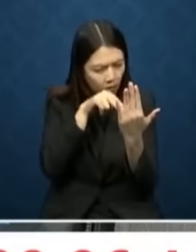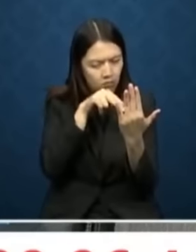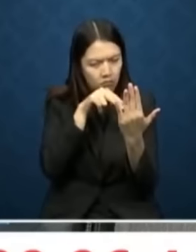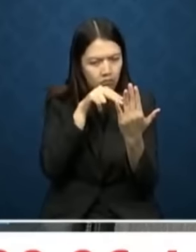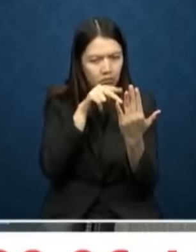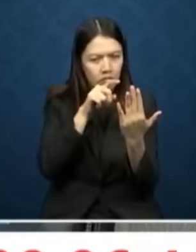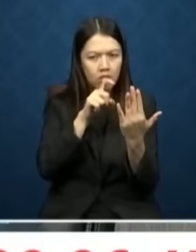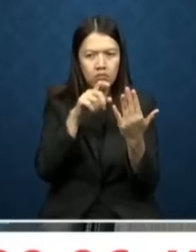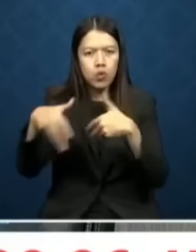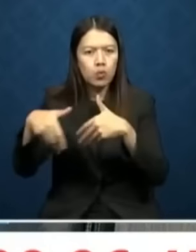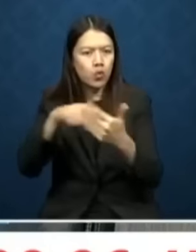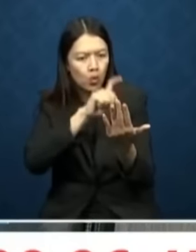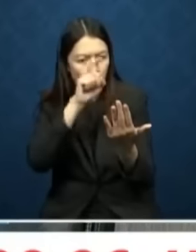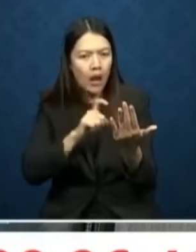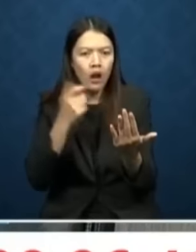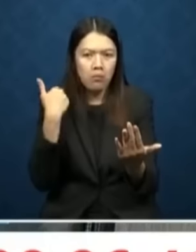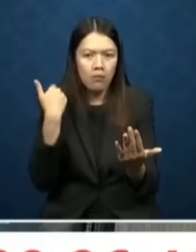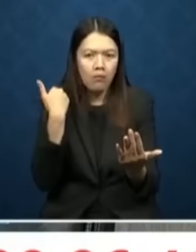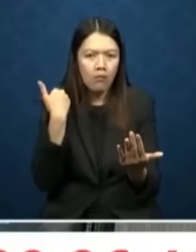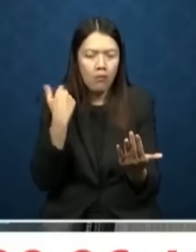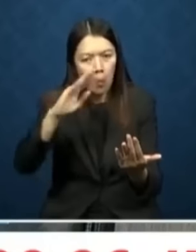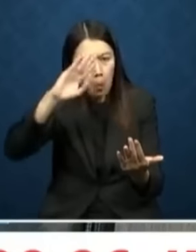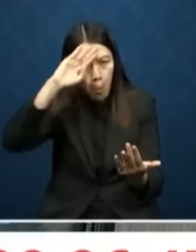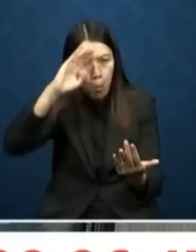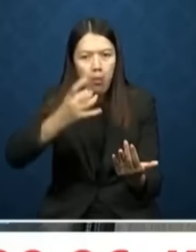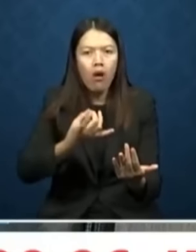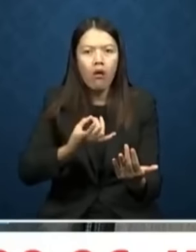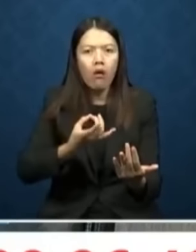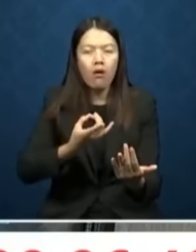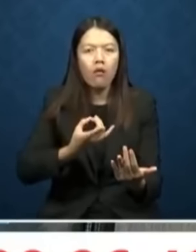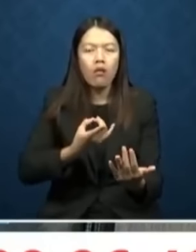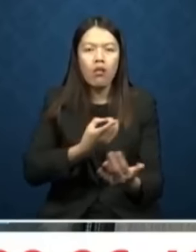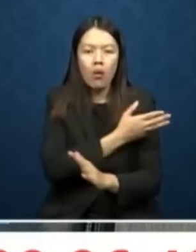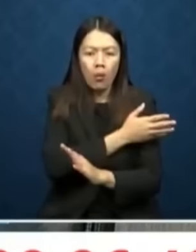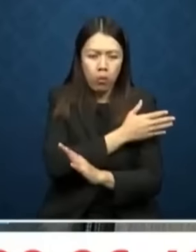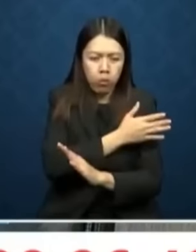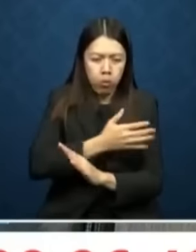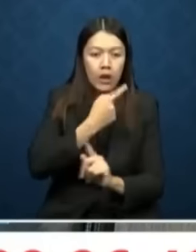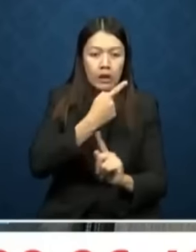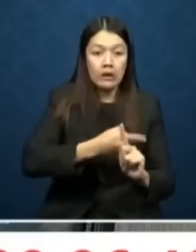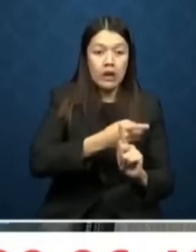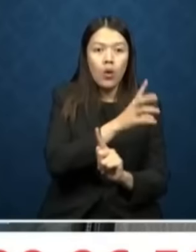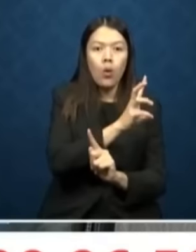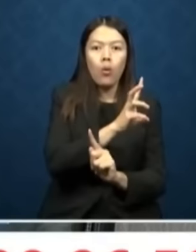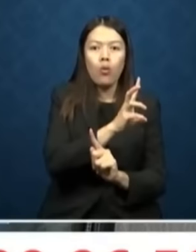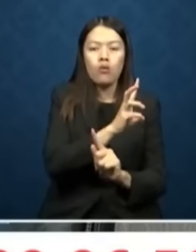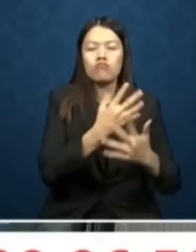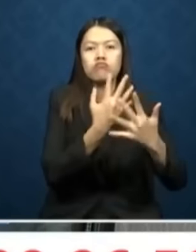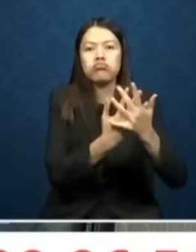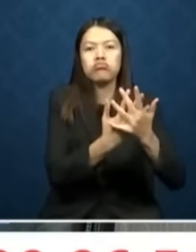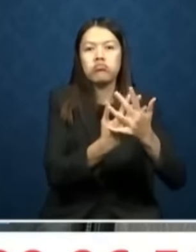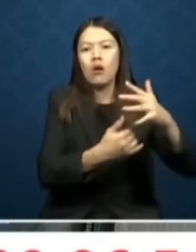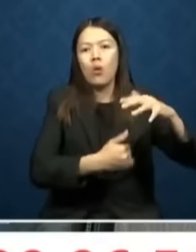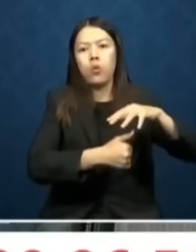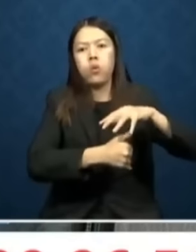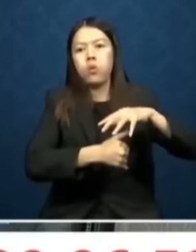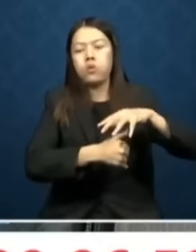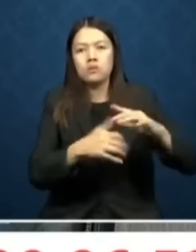สัยของสังคมตลอดมานะครับสรุปว่าตลอดระยะเวลา6เดือนนั้นเนี่ยท่านแทบไม่ได้สัมผัสกับเรือนจ